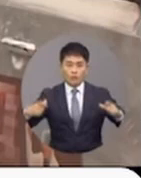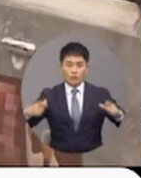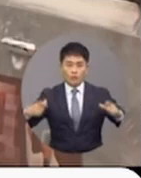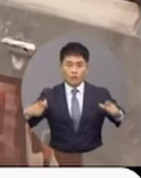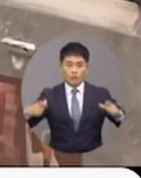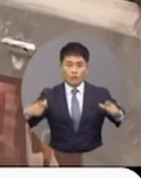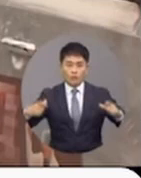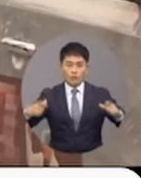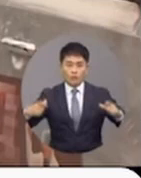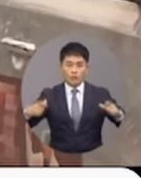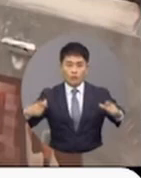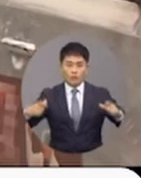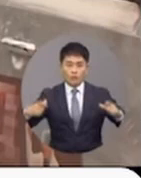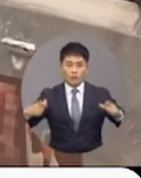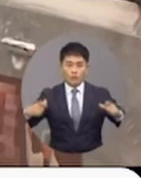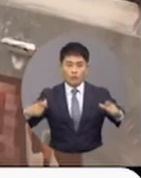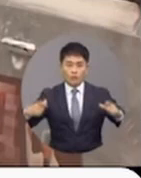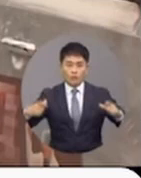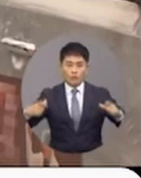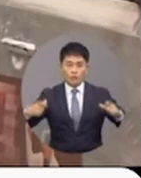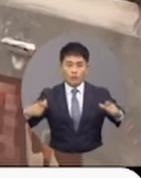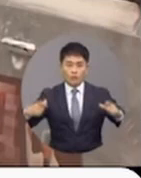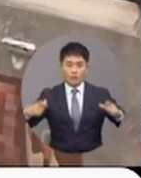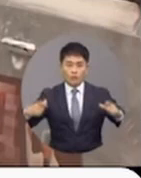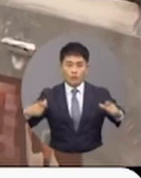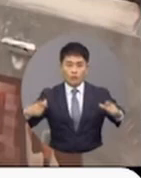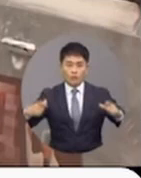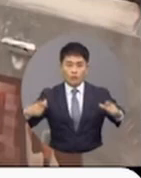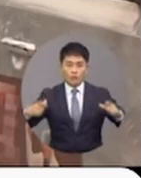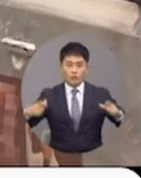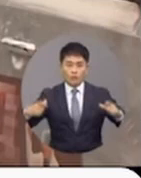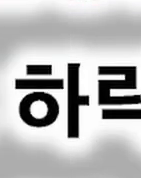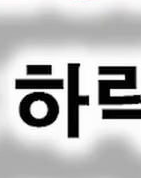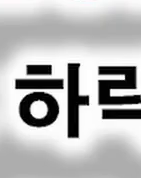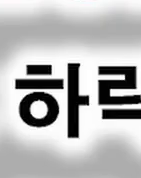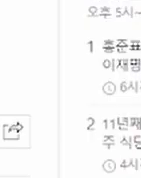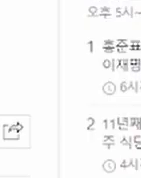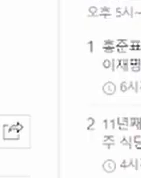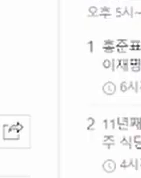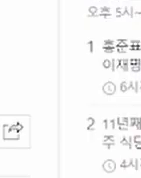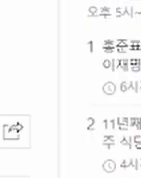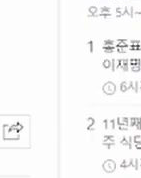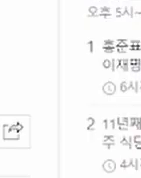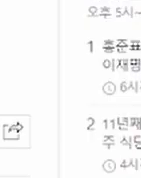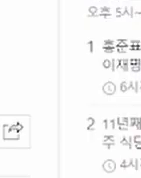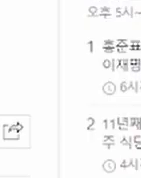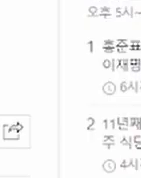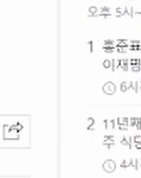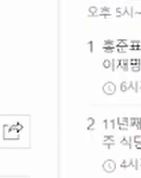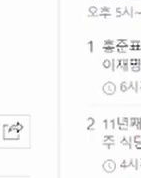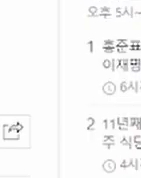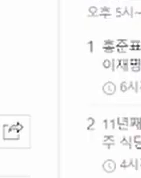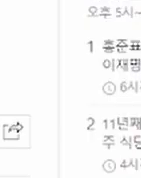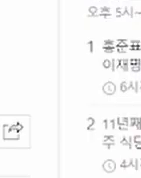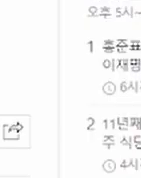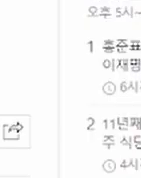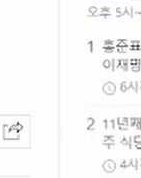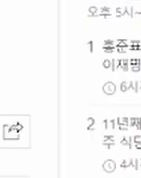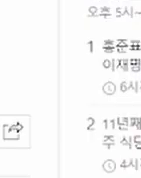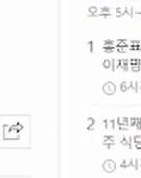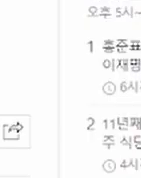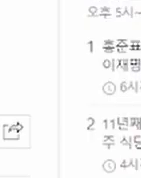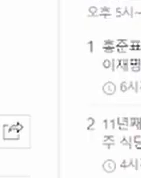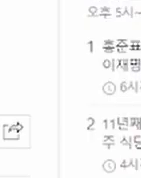병원 때문에 지방으로 못 가고 서울로 돌아올 수뿐이 없다. 이게 우리나라만 그런 게 아니라 도쿄도 그래요. 도쿄 리턴 현상이 벌어져